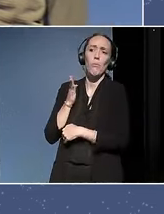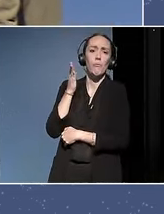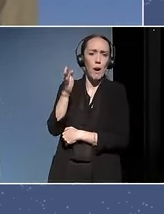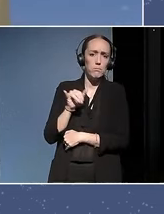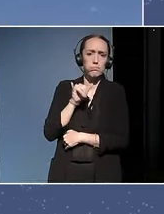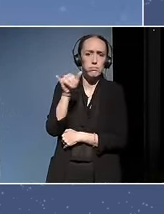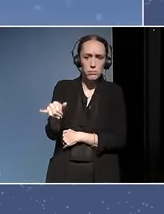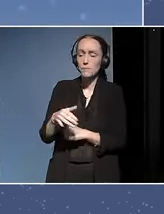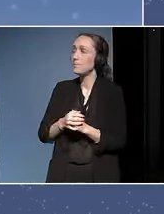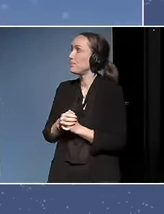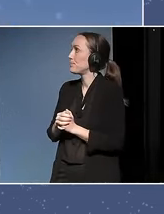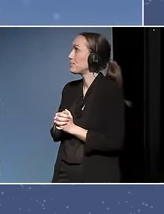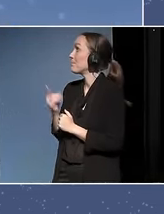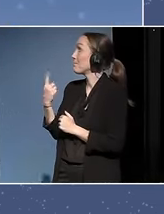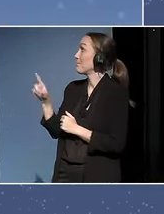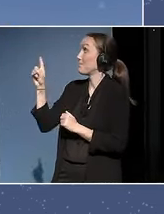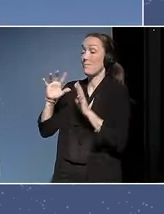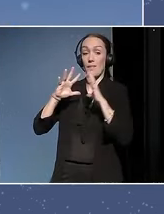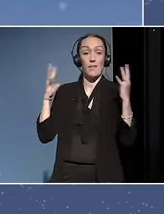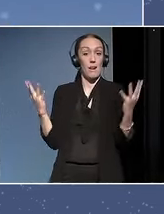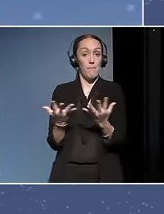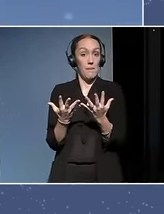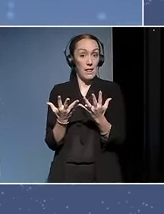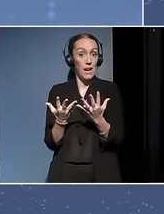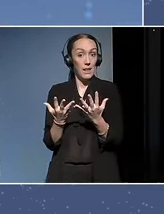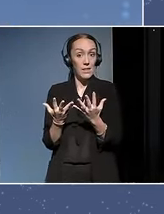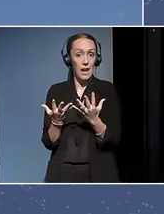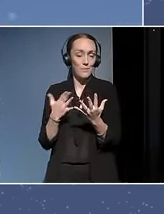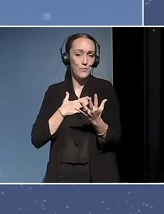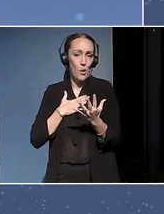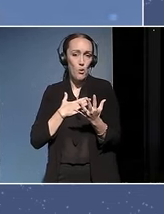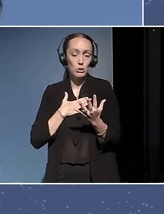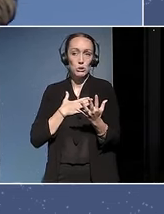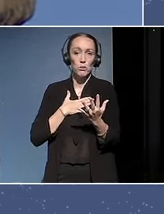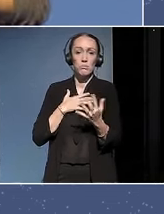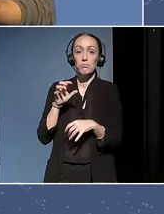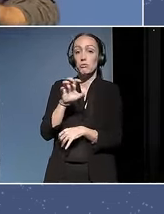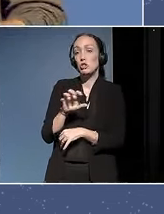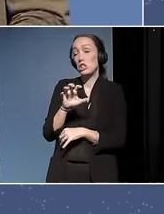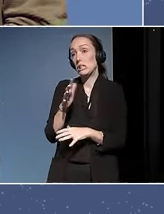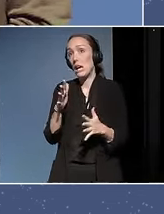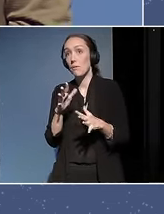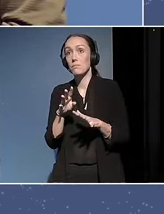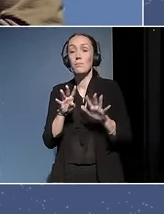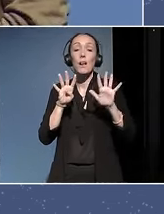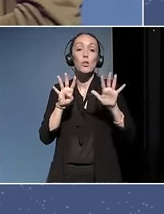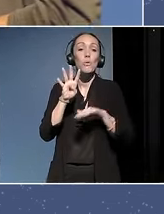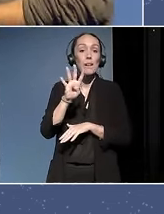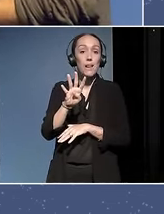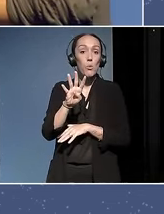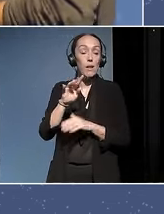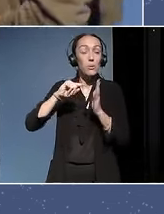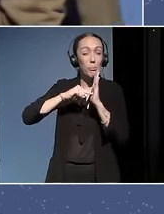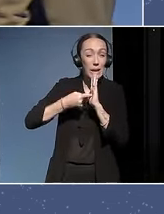del del nostro pianeta in circa 90 90-94 milioni di anni fa